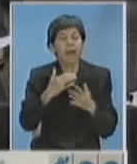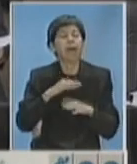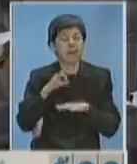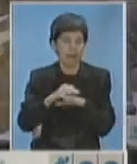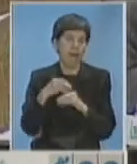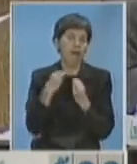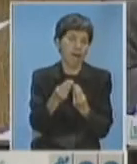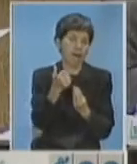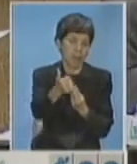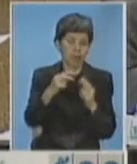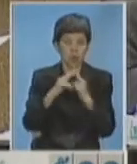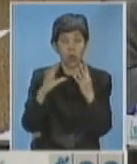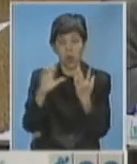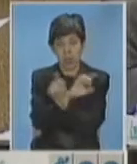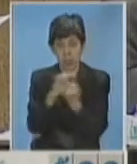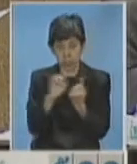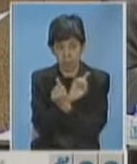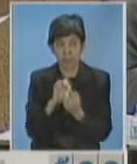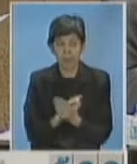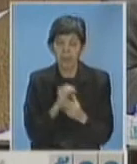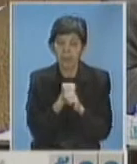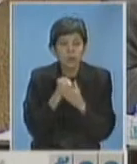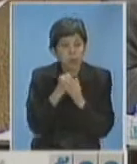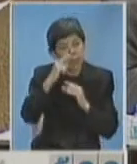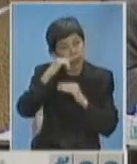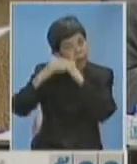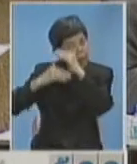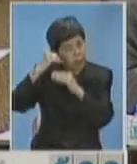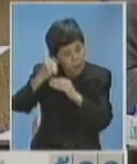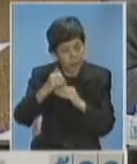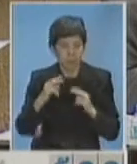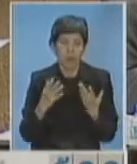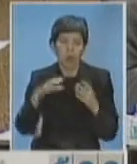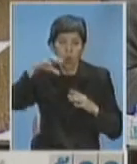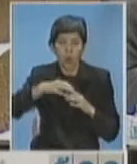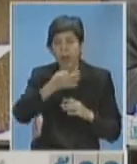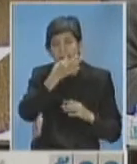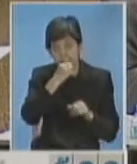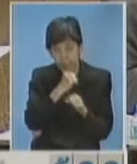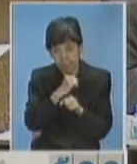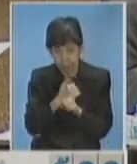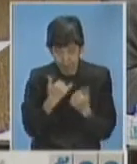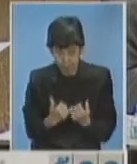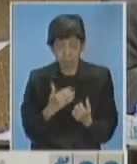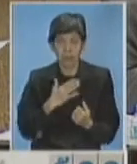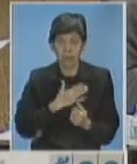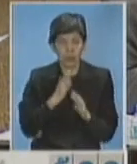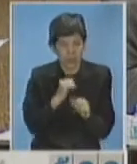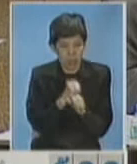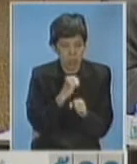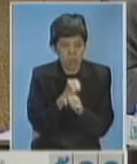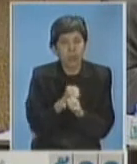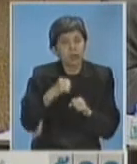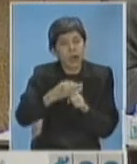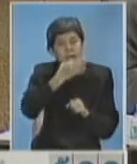ให้เขากระทรวงวัฒนธรรมนะคะสร้างชาติกรมอาชีวศึกษาขณะนี้เนี่ยค่ะเราต้องการแรงงานในภา